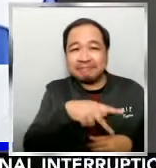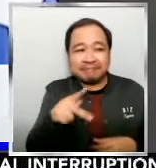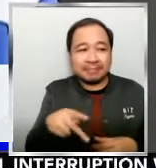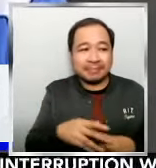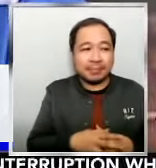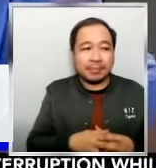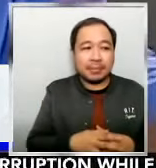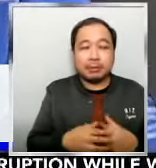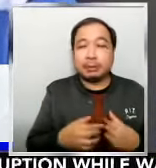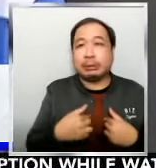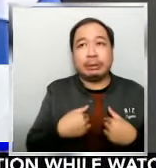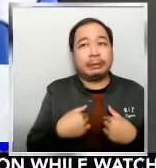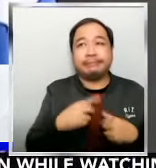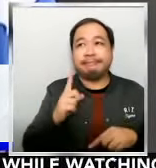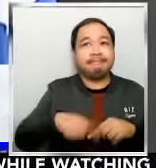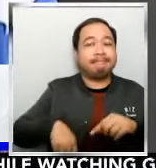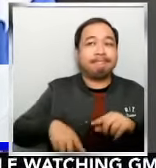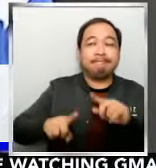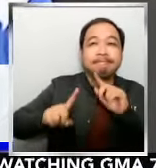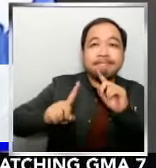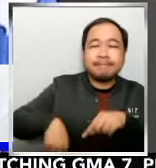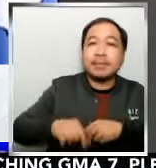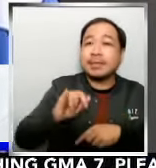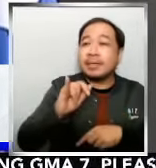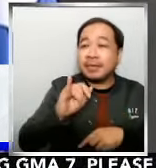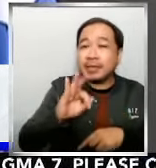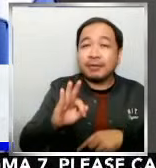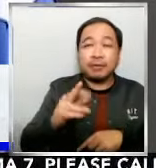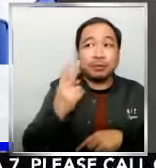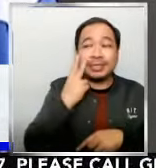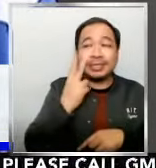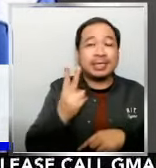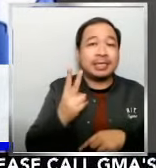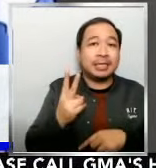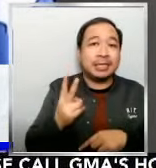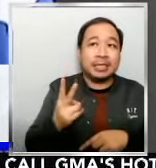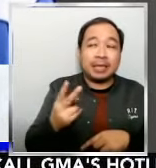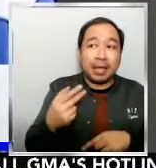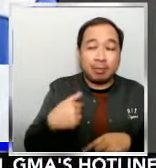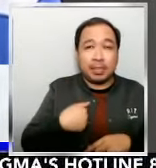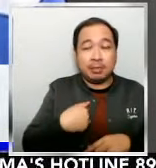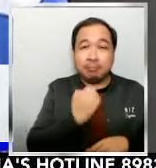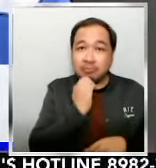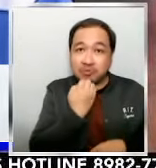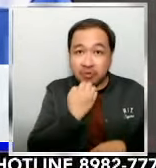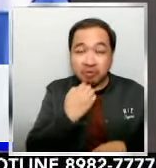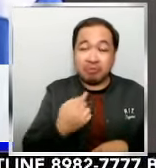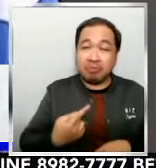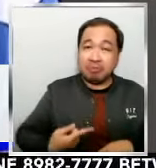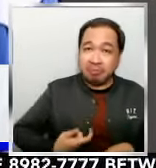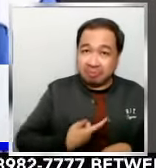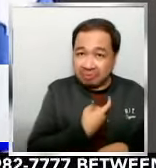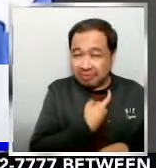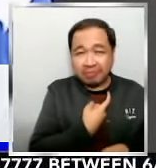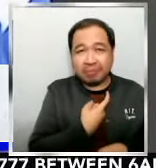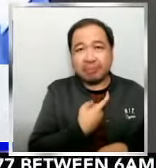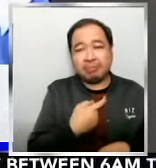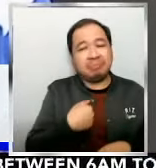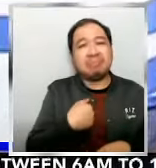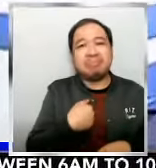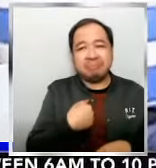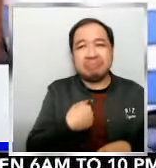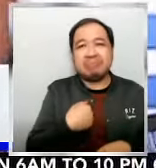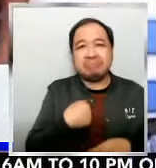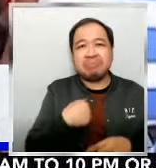masasabi. Kung gusto nilang mag-abla sila kung sakali, naging kasalanan ako talaga, ang abukado ko na lang ang